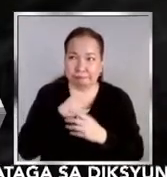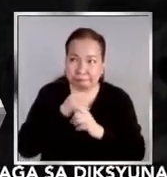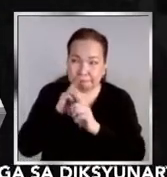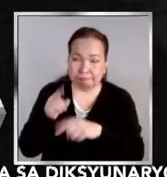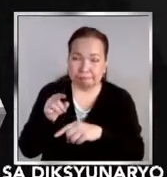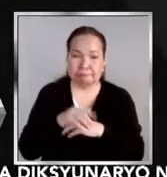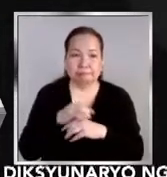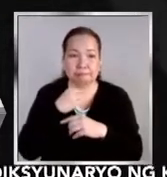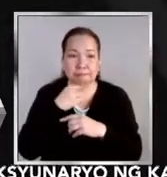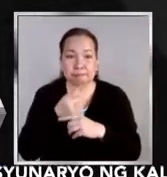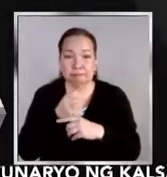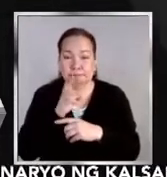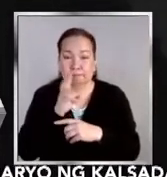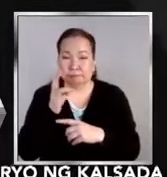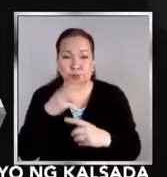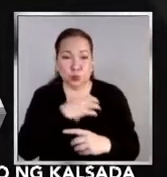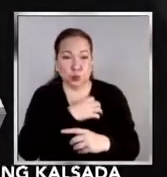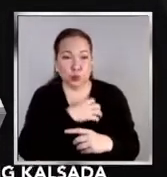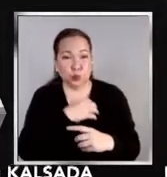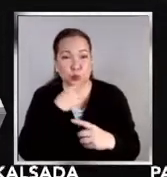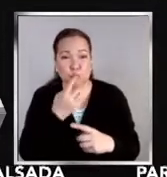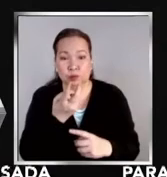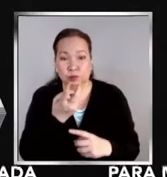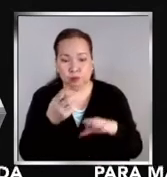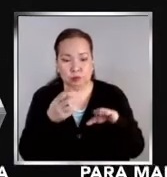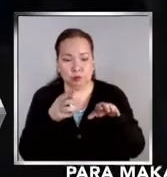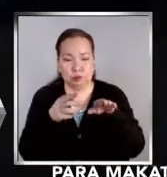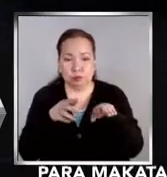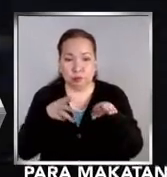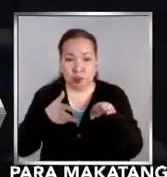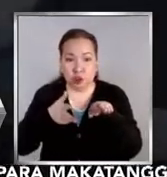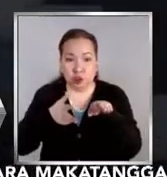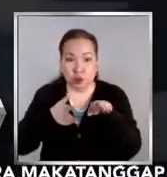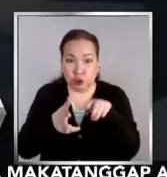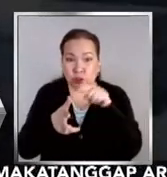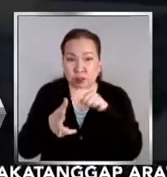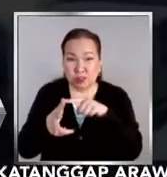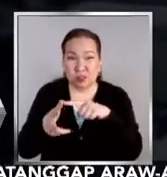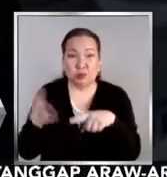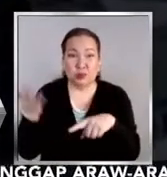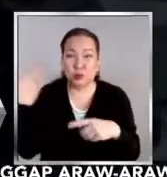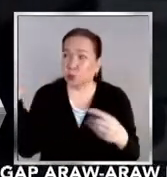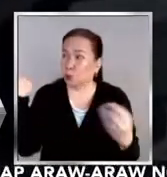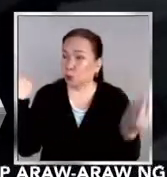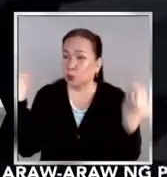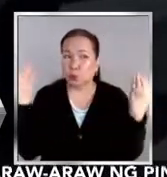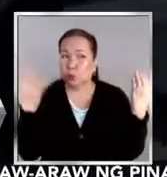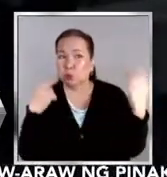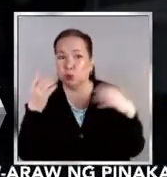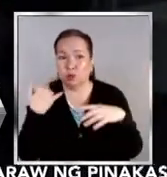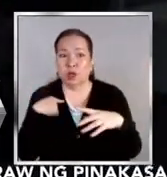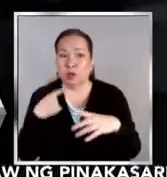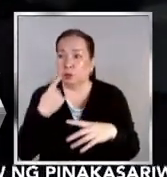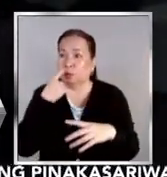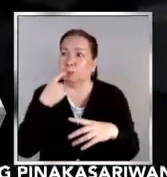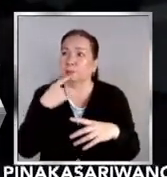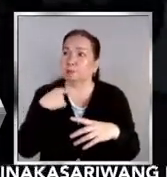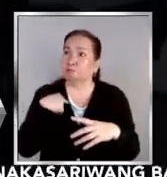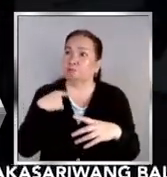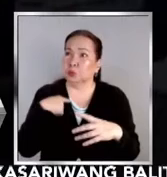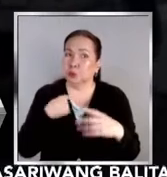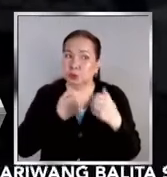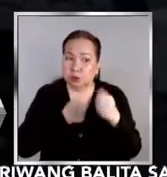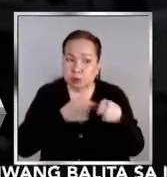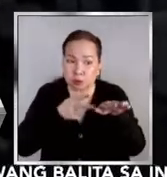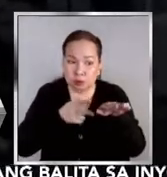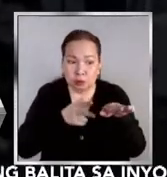sinabi ng mga pulis, ang rider ay isang traffic enforcer at napag-utusan daw siyang i-escort ang SUV dahil may sakay raw